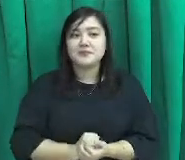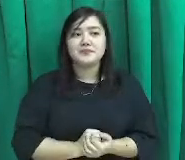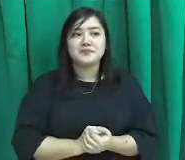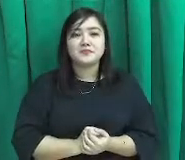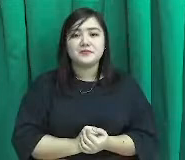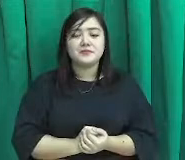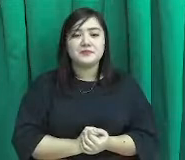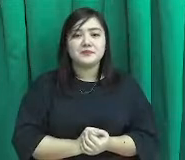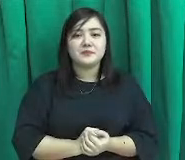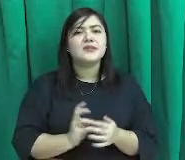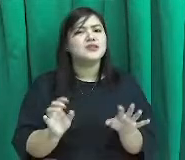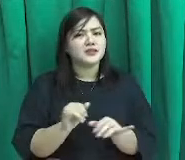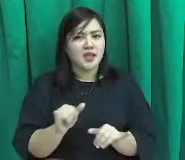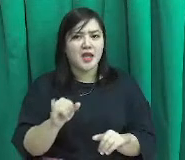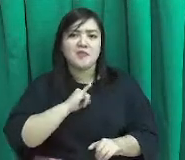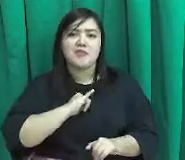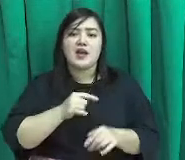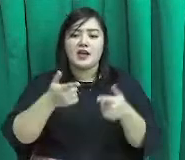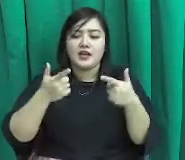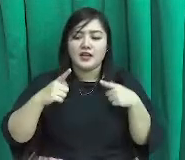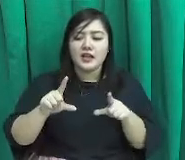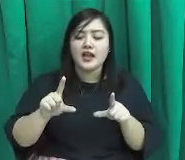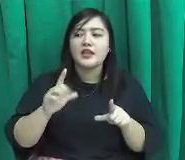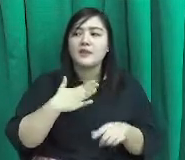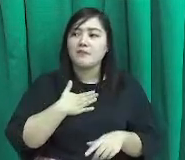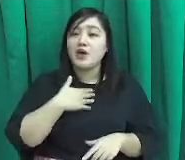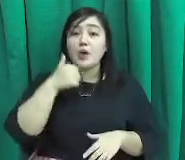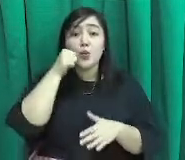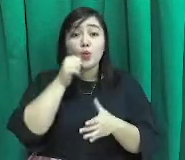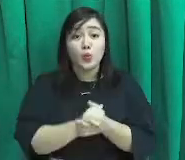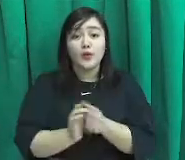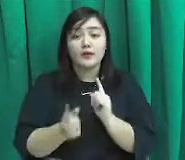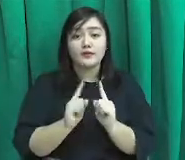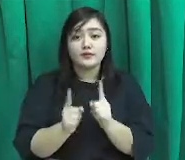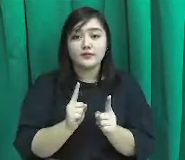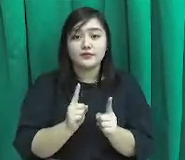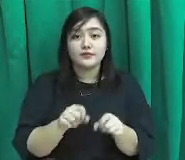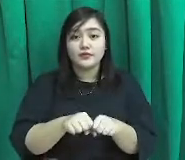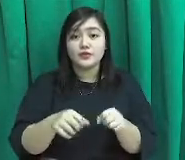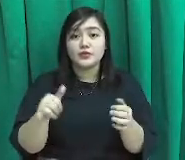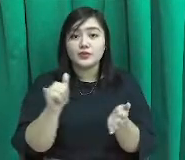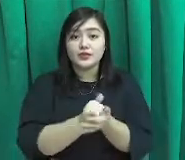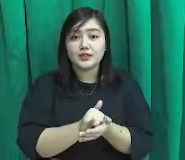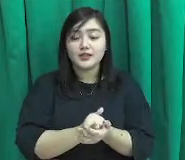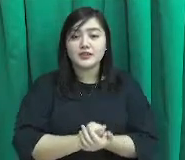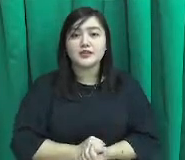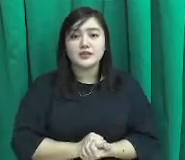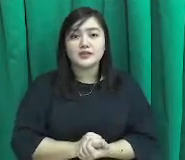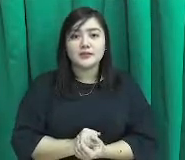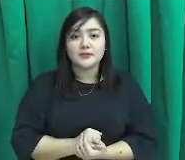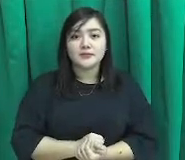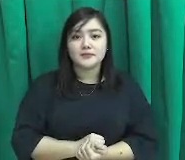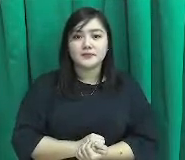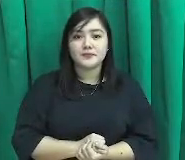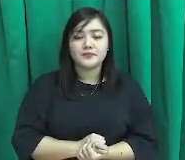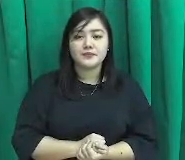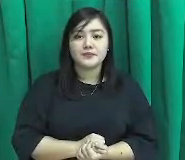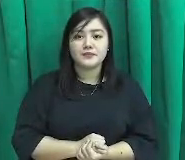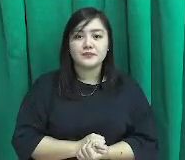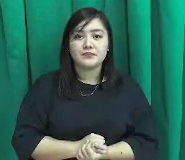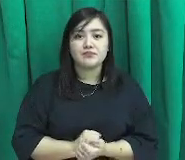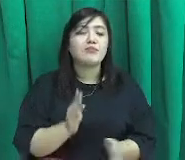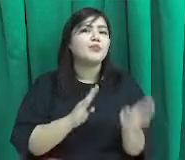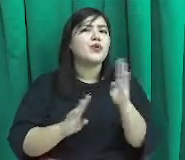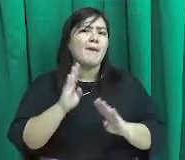yung aking may bahay. At para nang sa ganun ay yung problema ay hindi na magtagal.